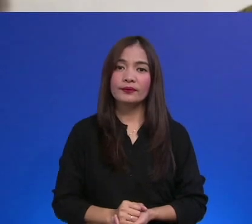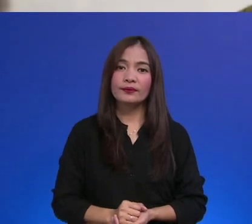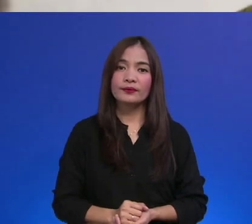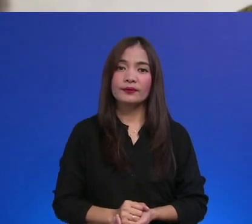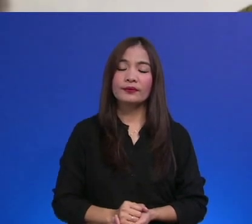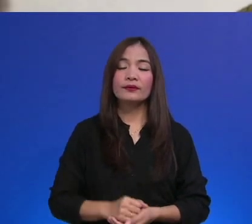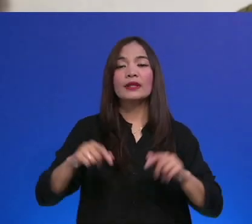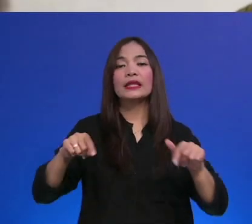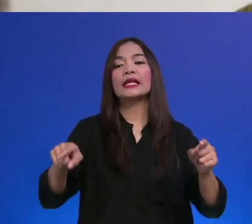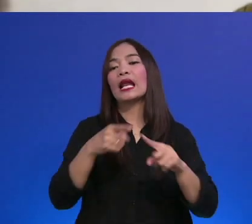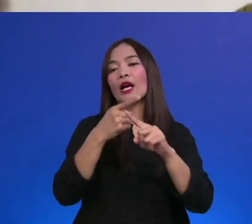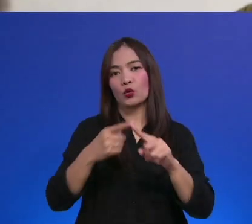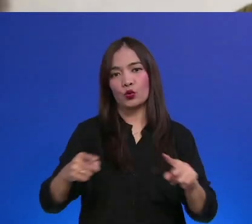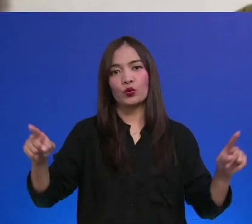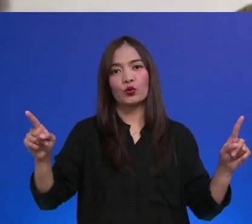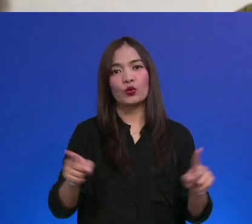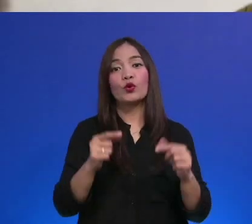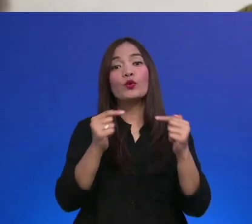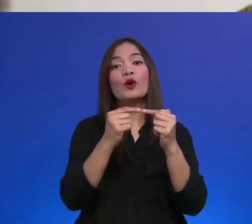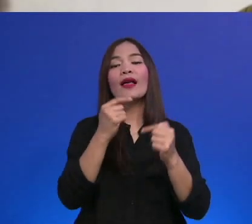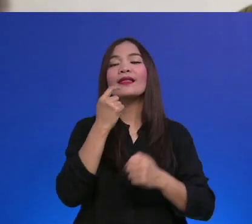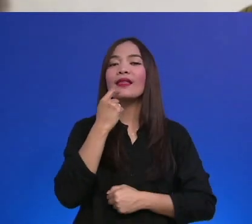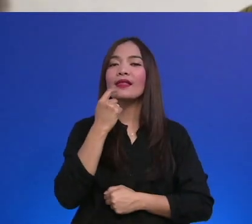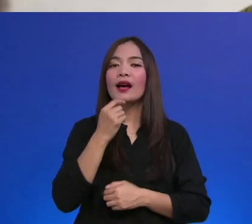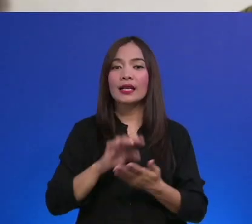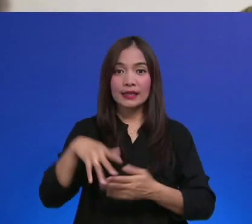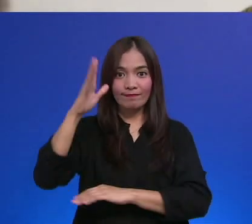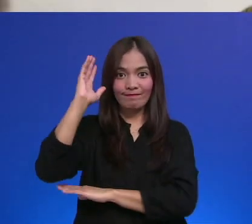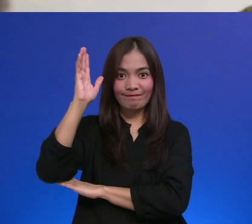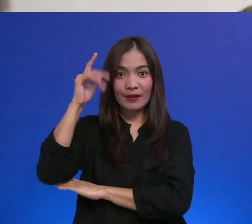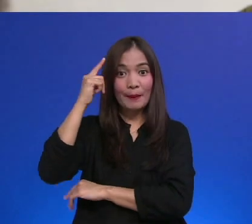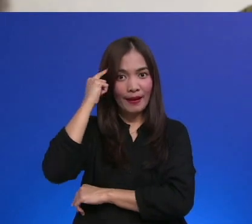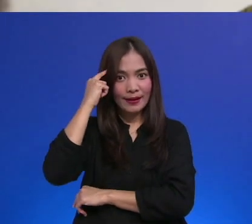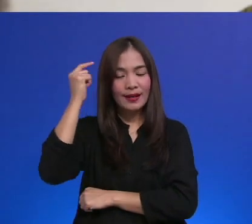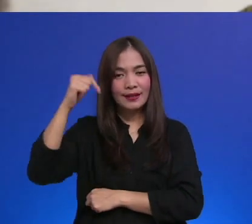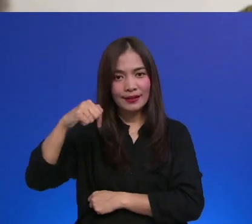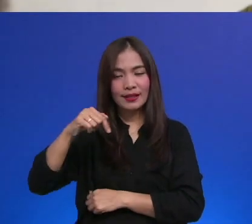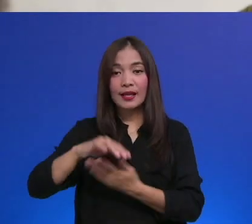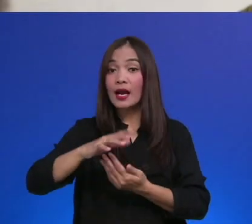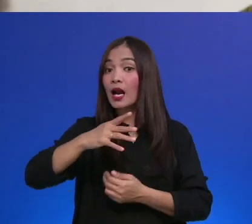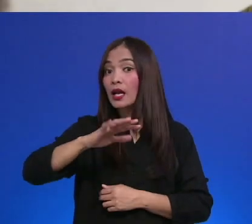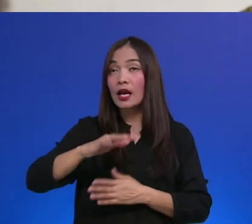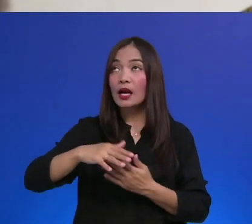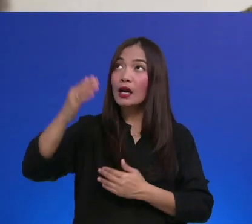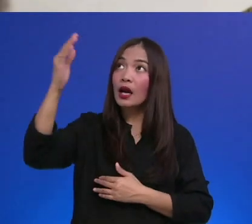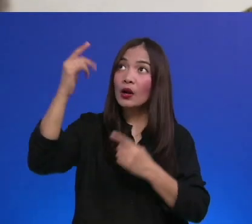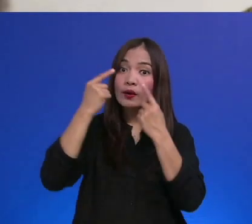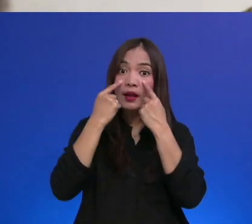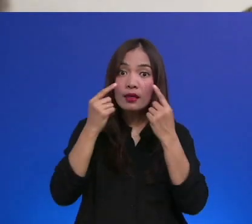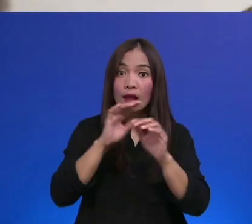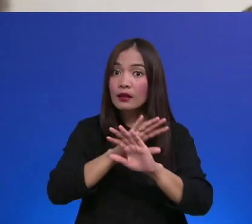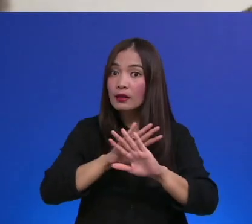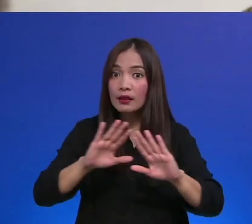ini lagu saudaraku terkait dengan apa yang kita sedang pelajari ini kadang kau tak nyata